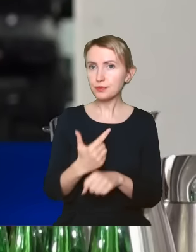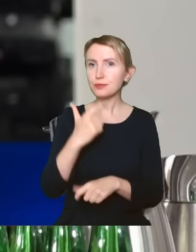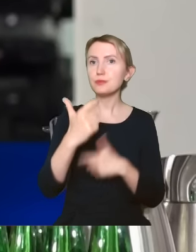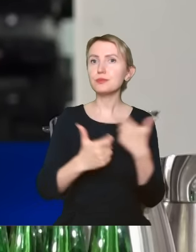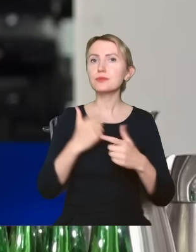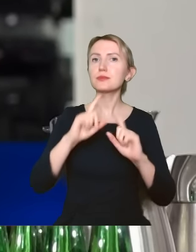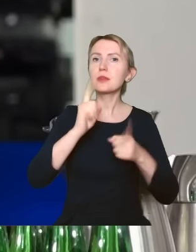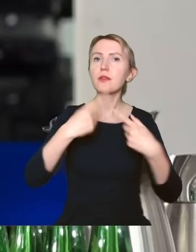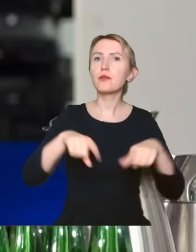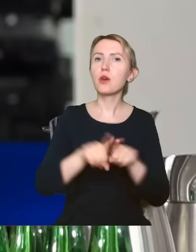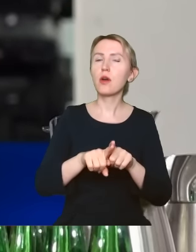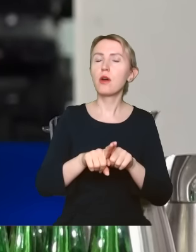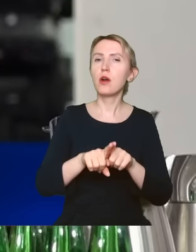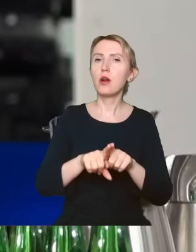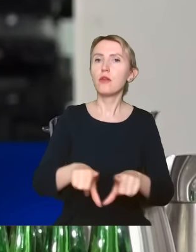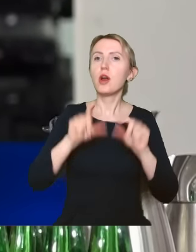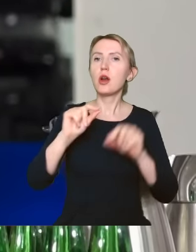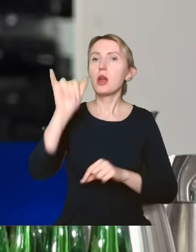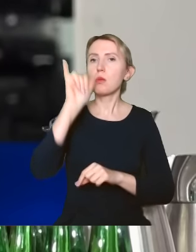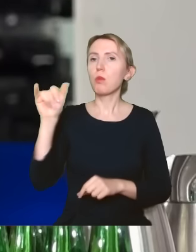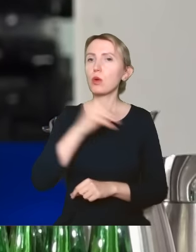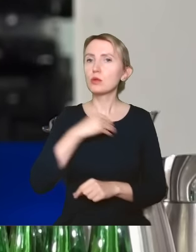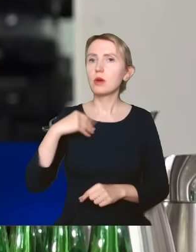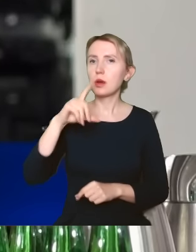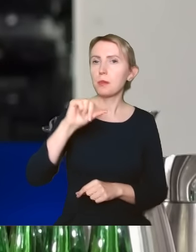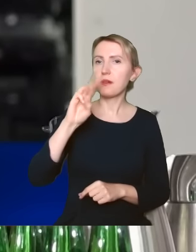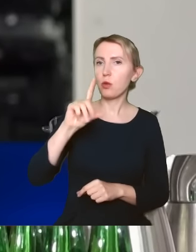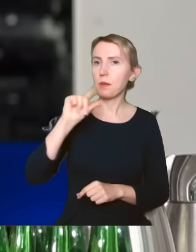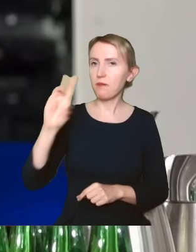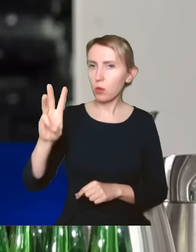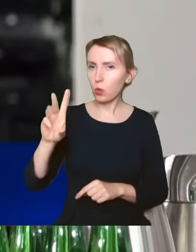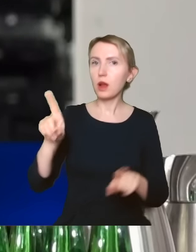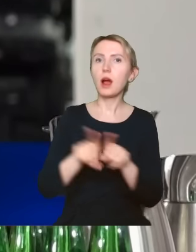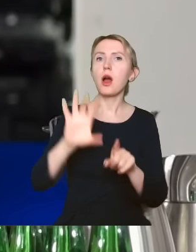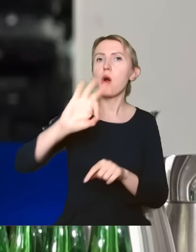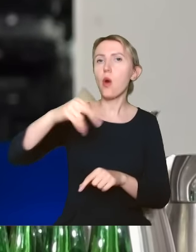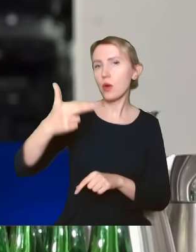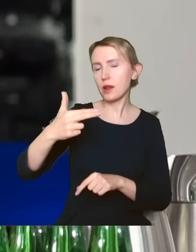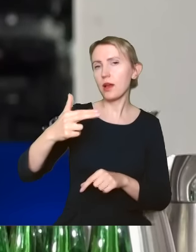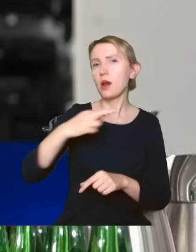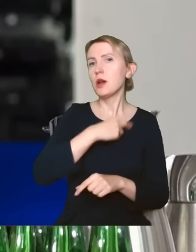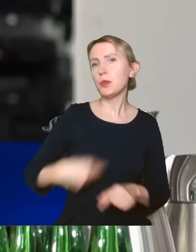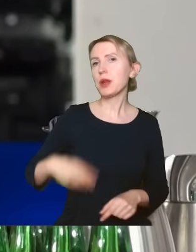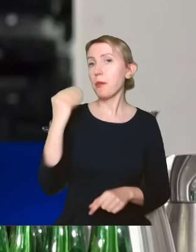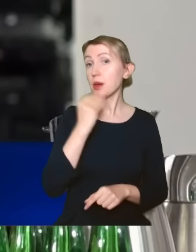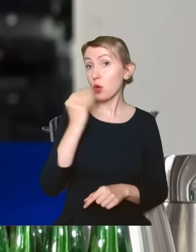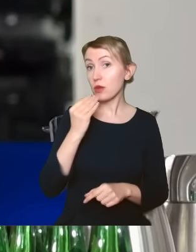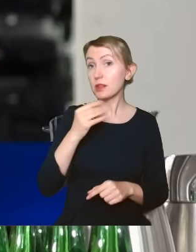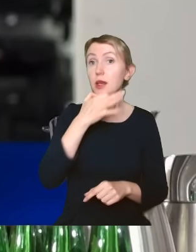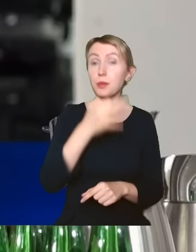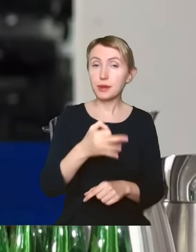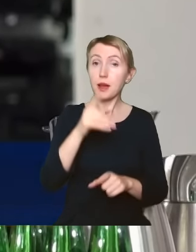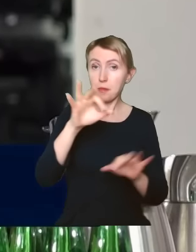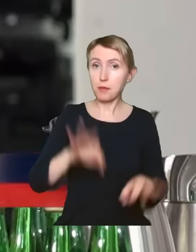przeprowadzenia wyborów w Poczcie Polskiej, PWPW, a nawet po części Orlenowi, premiera Morawieckiego. I pytam, czy pan podziela